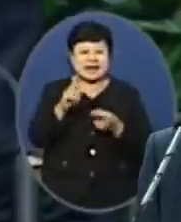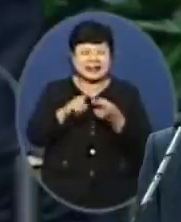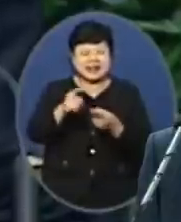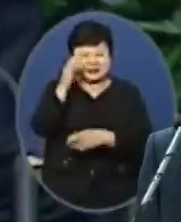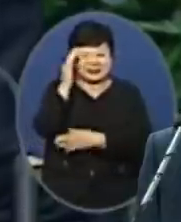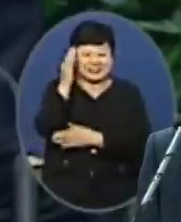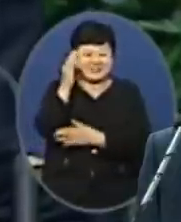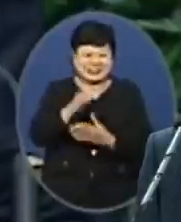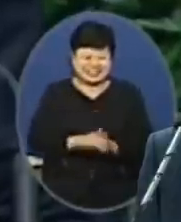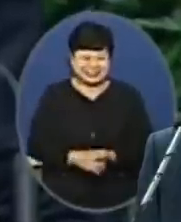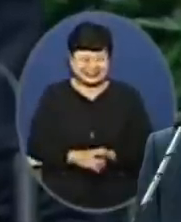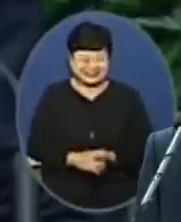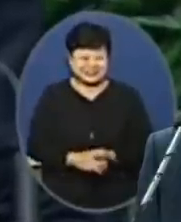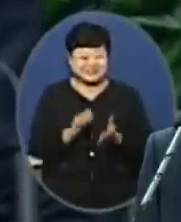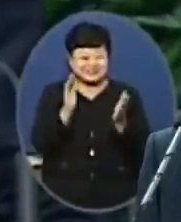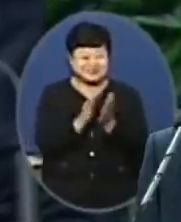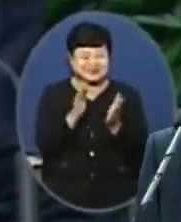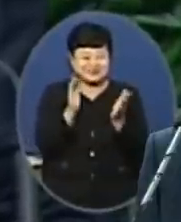좋다고 생각합니다.